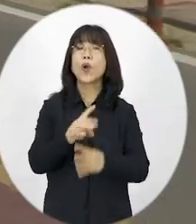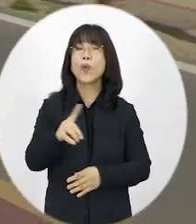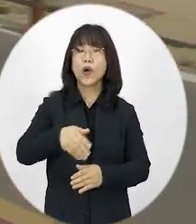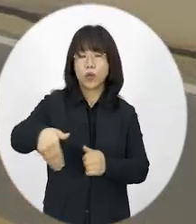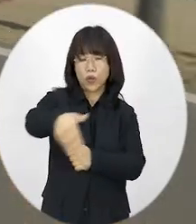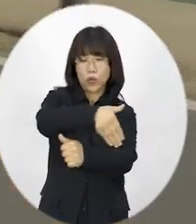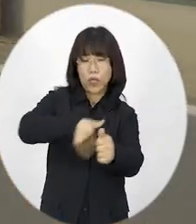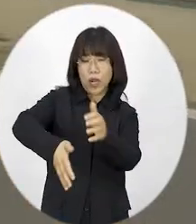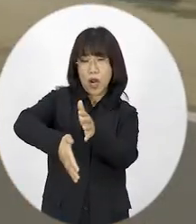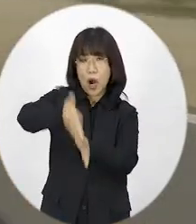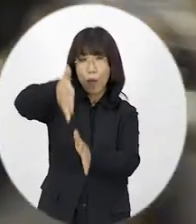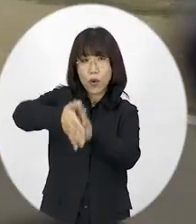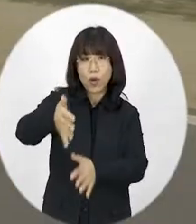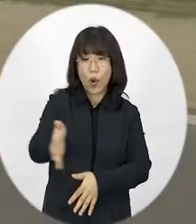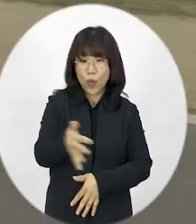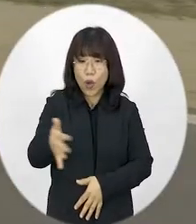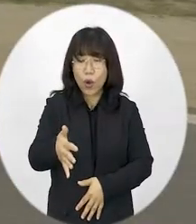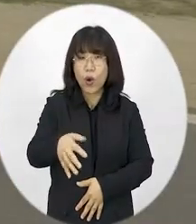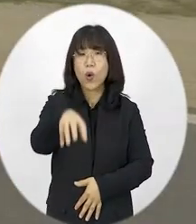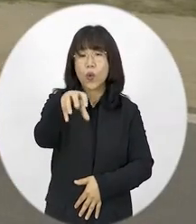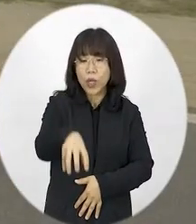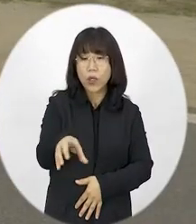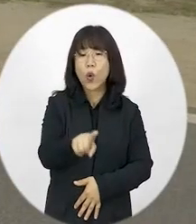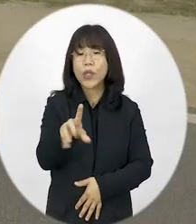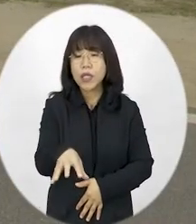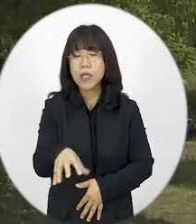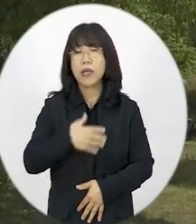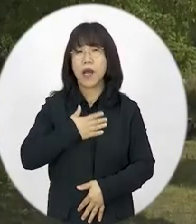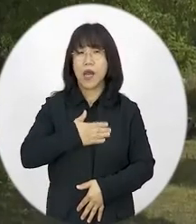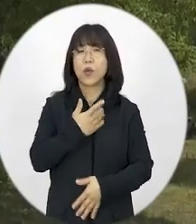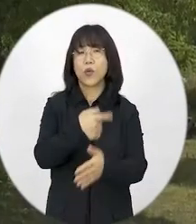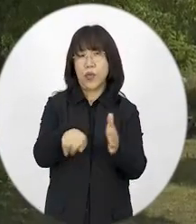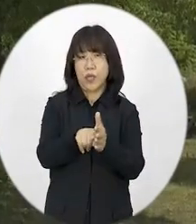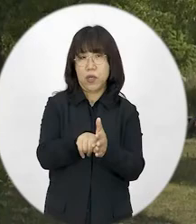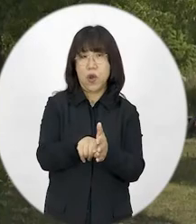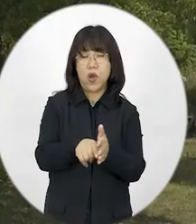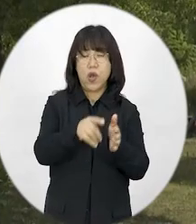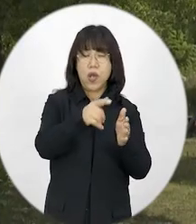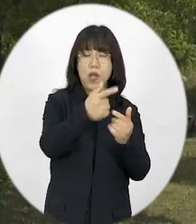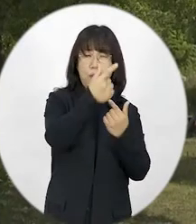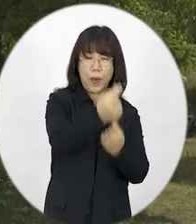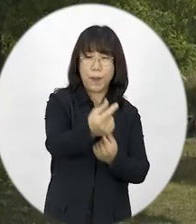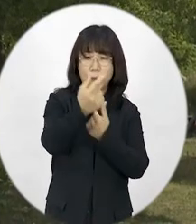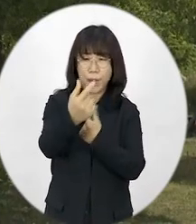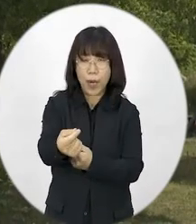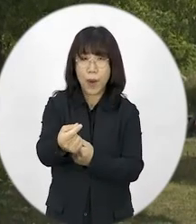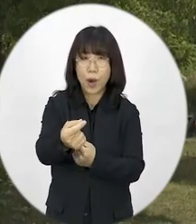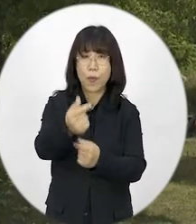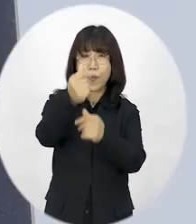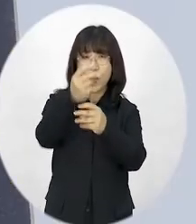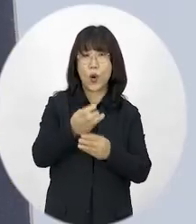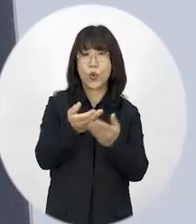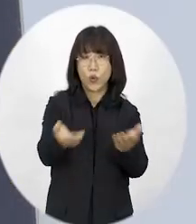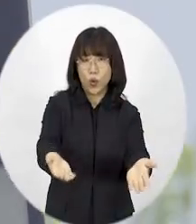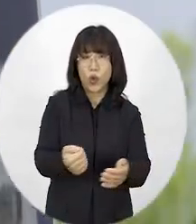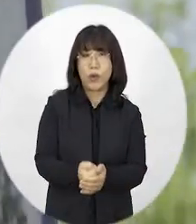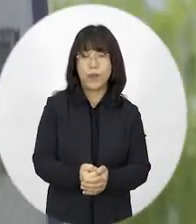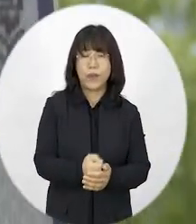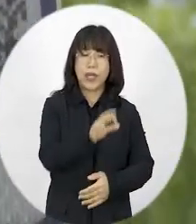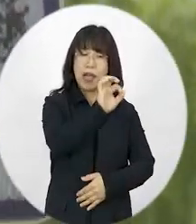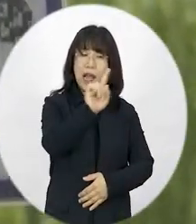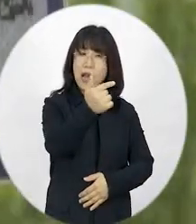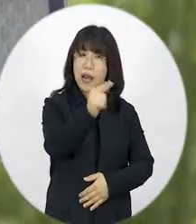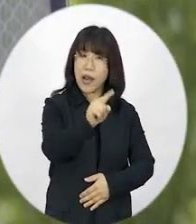기초 번호는 주변에 건물이 없어도 위치 정보를 알 수 있도록 도로 구간에 일정한 간격으로 부여된 번호입니다.